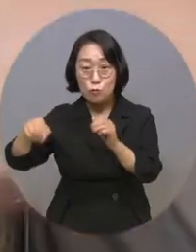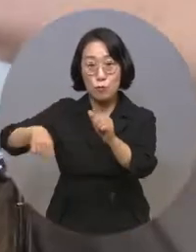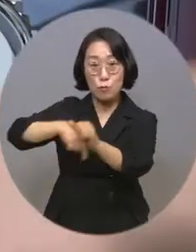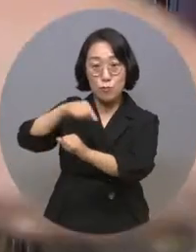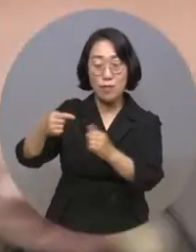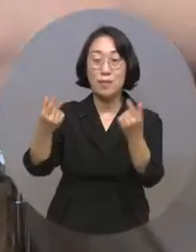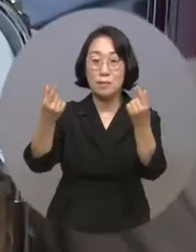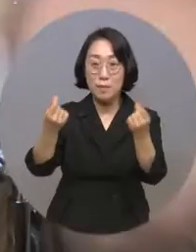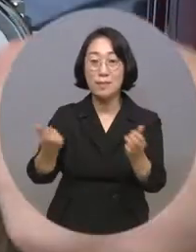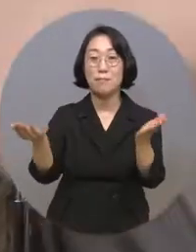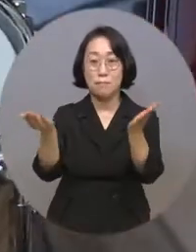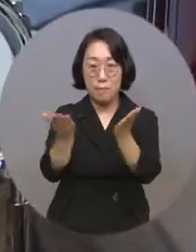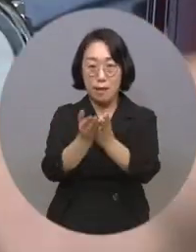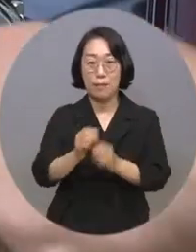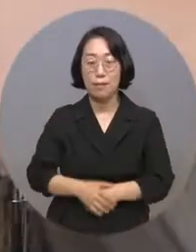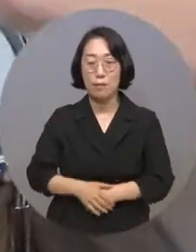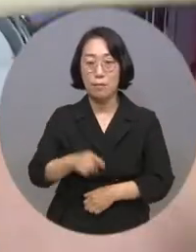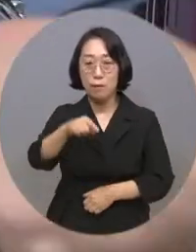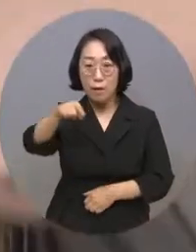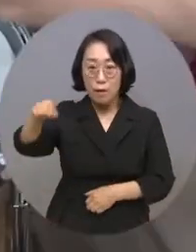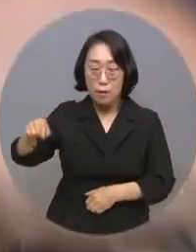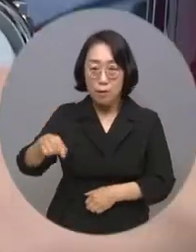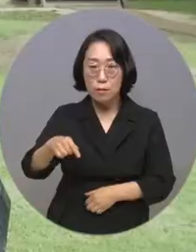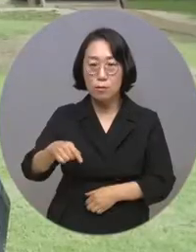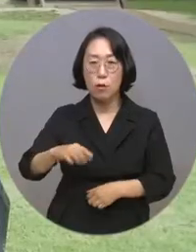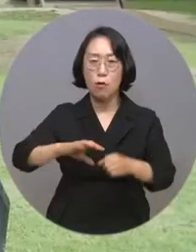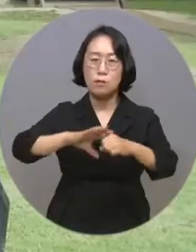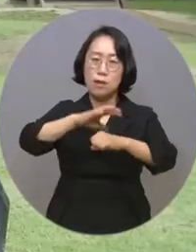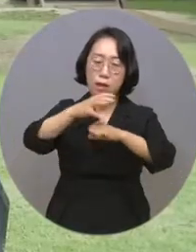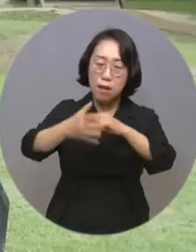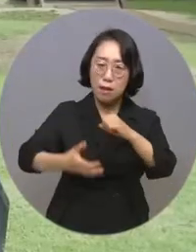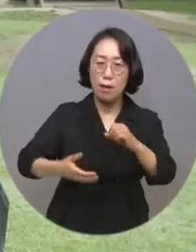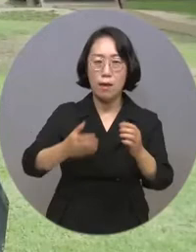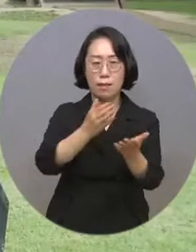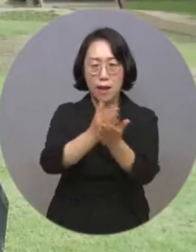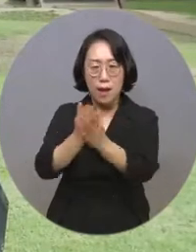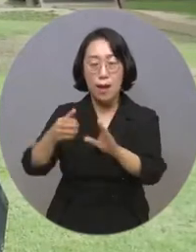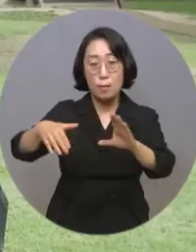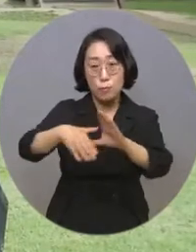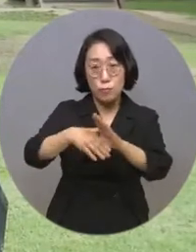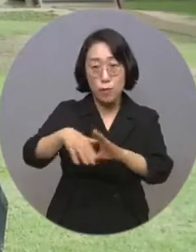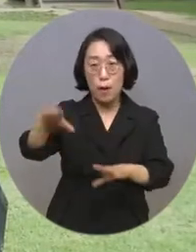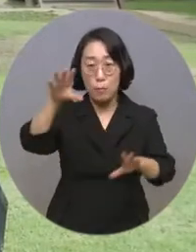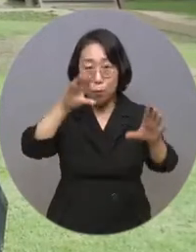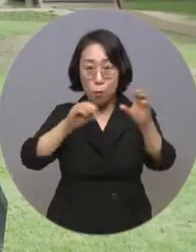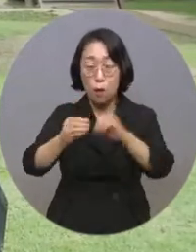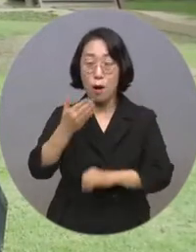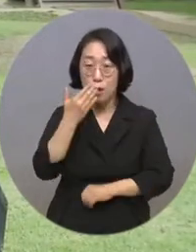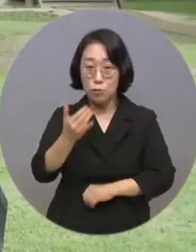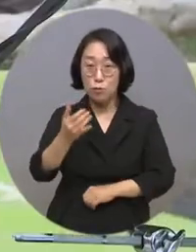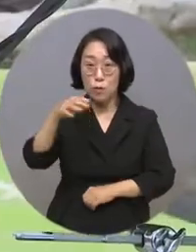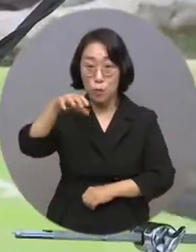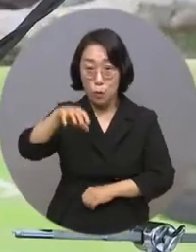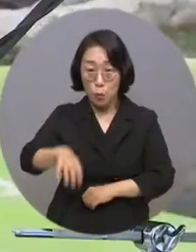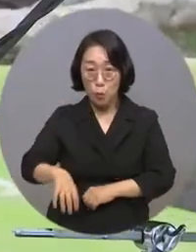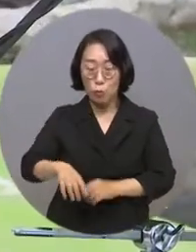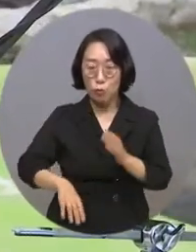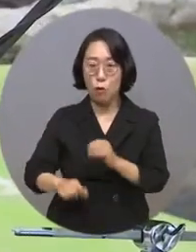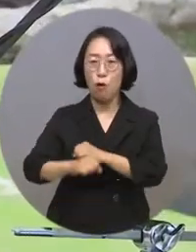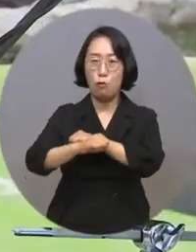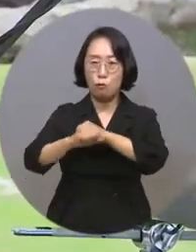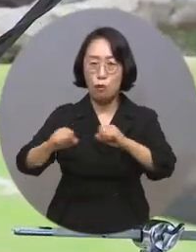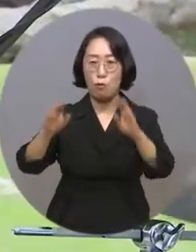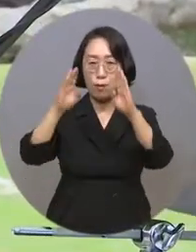대표 문화 도시인 전주가 일상 속에서 세계의 다양한 문화를 만나는 도시, 우리의 문화 영토를 세계로 넓히는 데